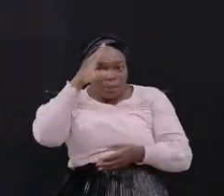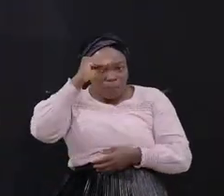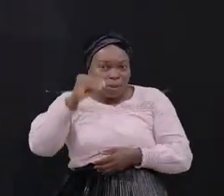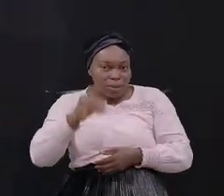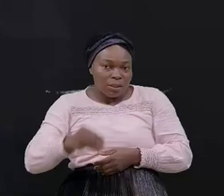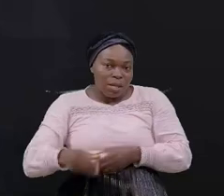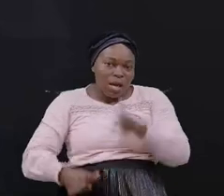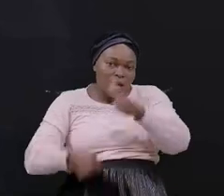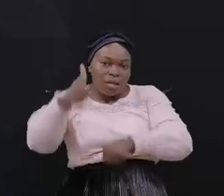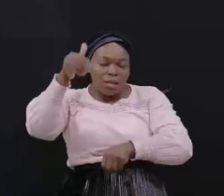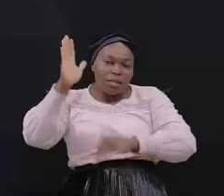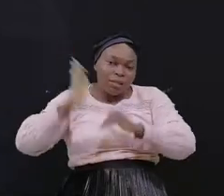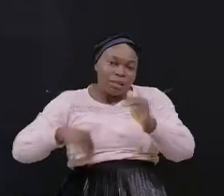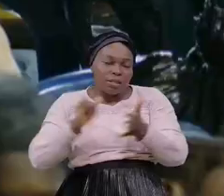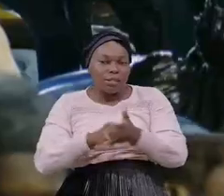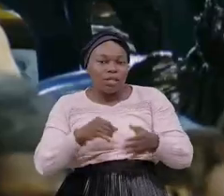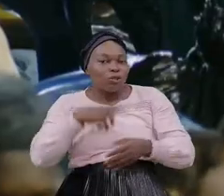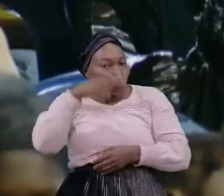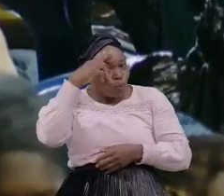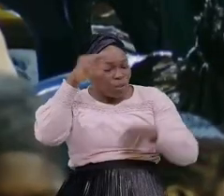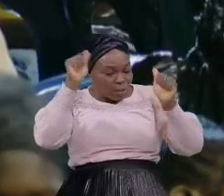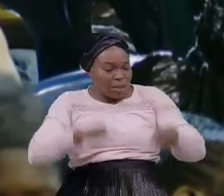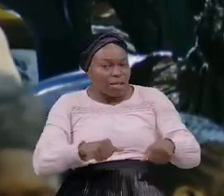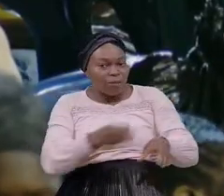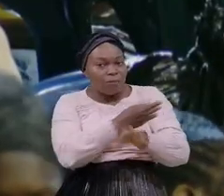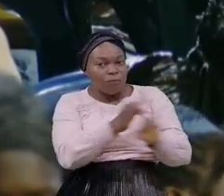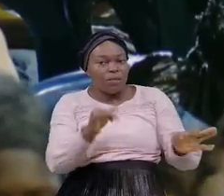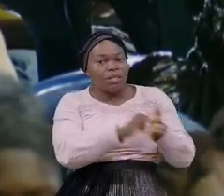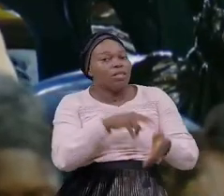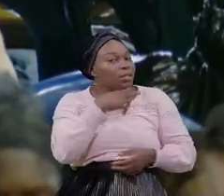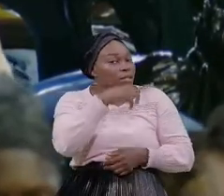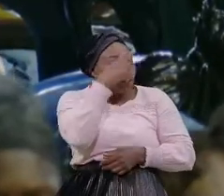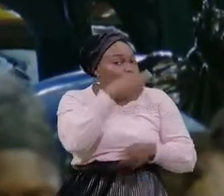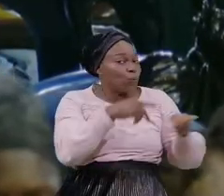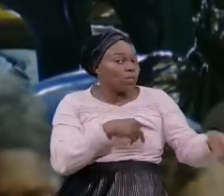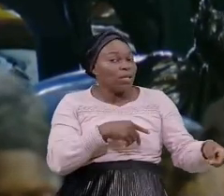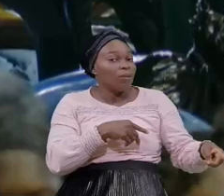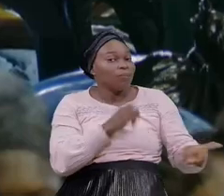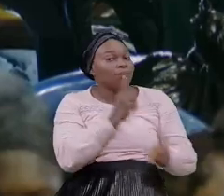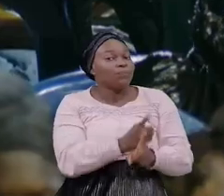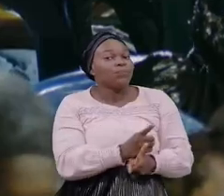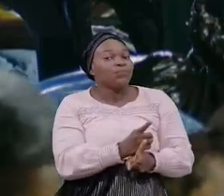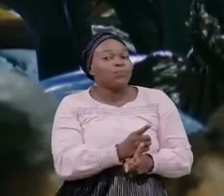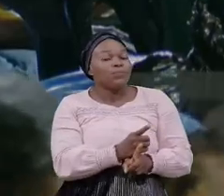corde là, l'homme plus grand que la chèvre là peut aller affranchir la chèvre là, n'est-ce pas? Est-ce vrai?